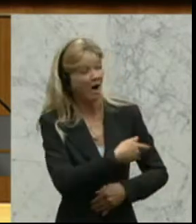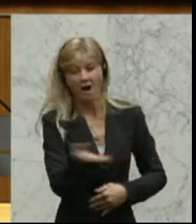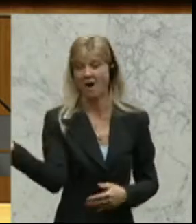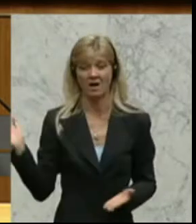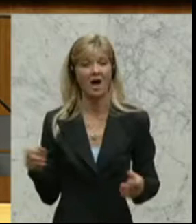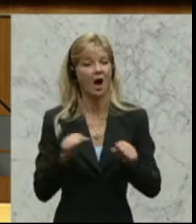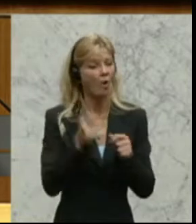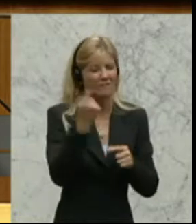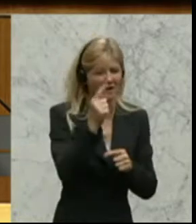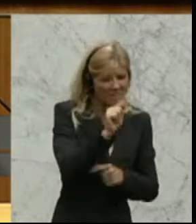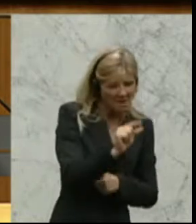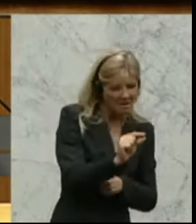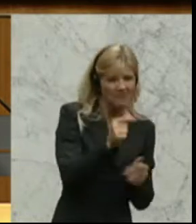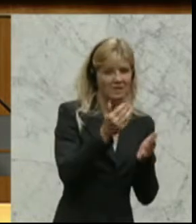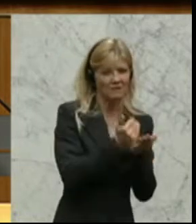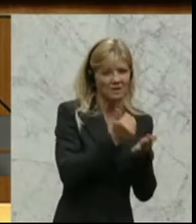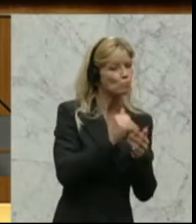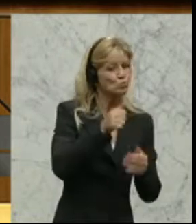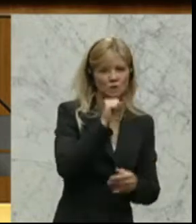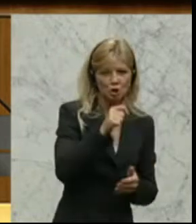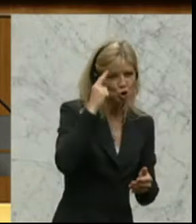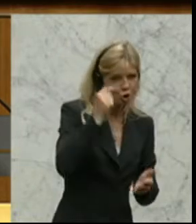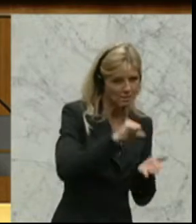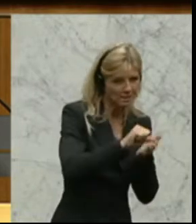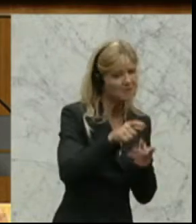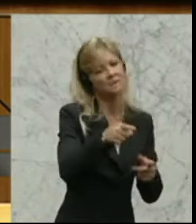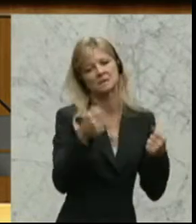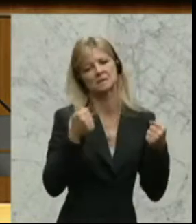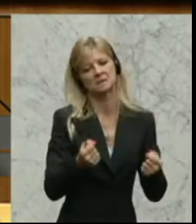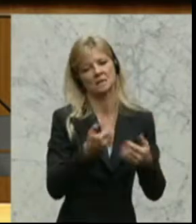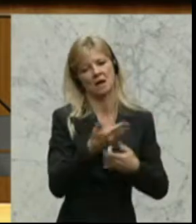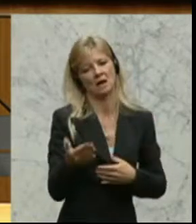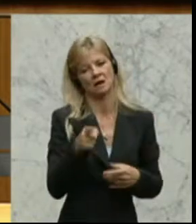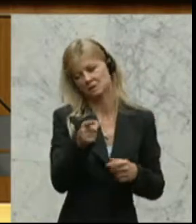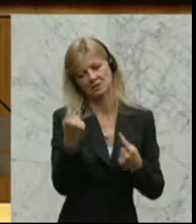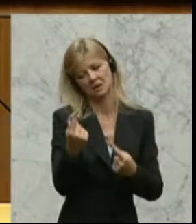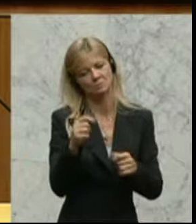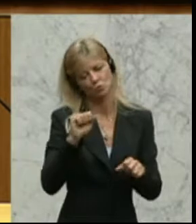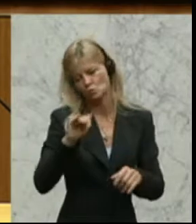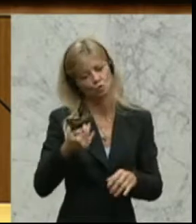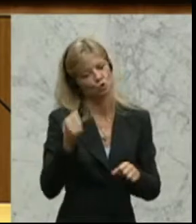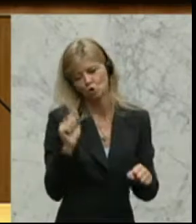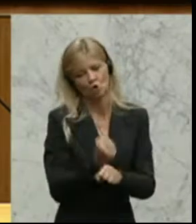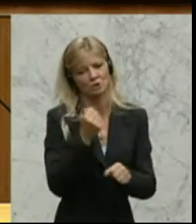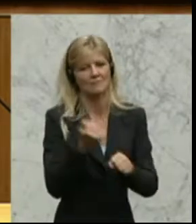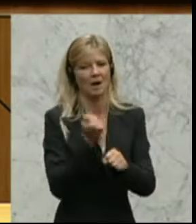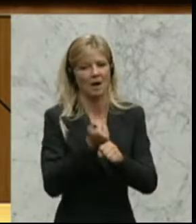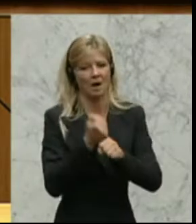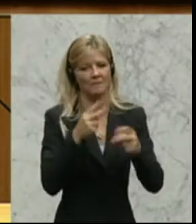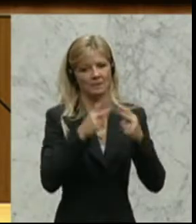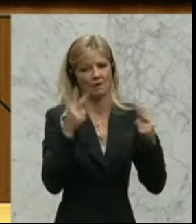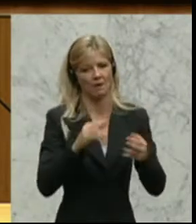sie keine Steuern zahlen müssen, die zahlen mit Sicherheit Arbeiterkammerumlage. Und bevor die ÖVP schreit, das gilt für